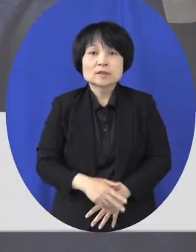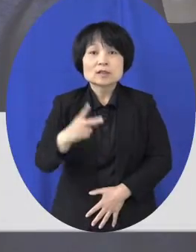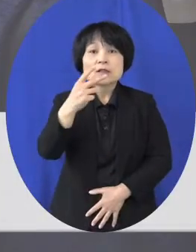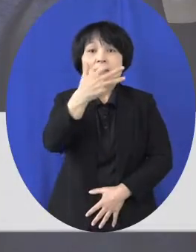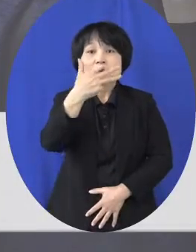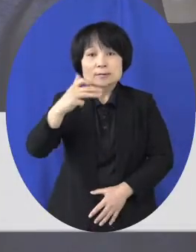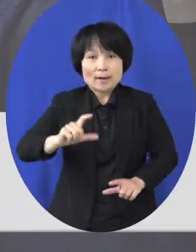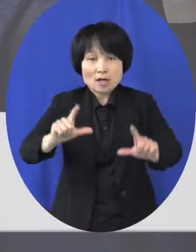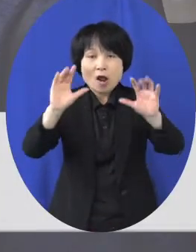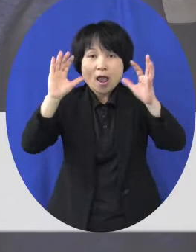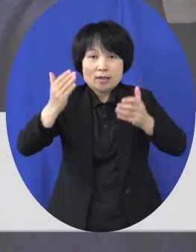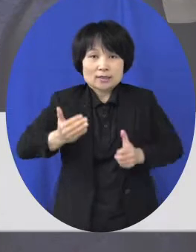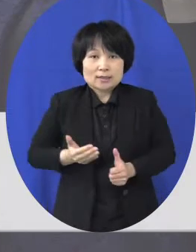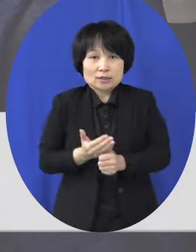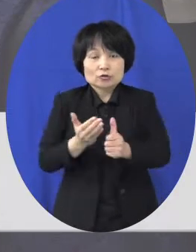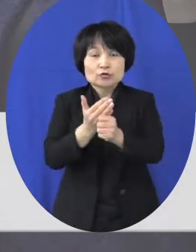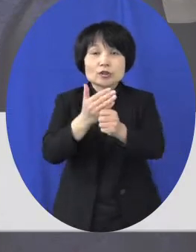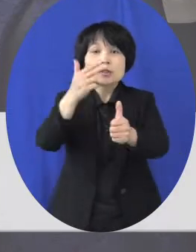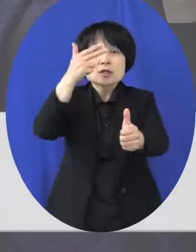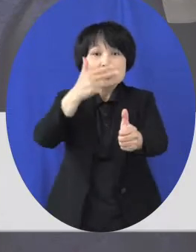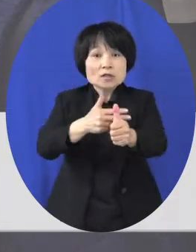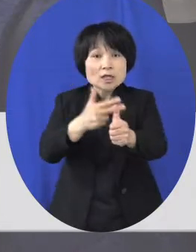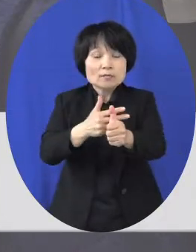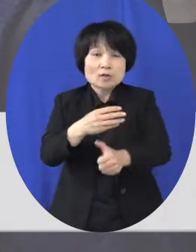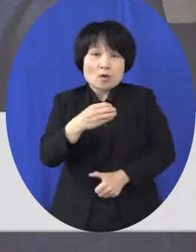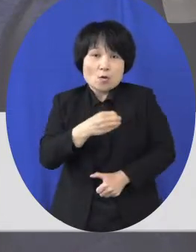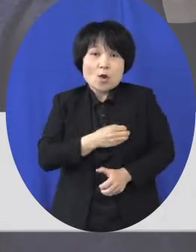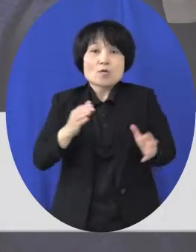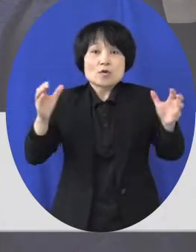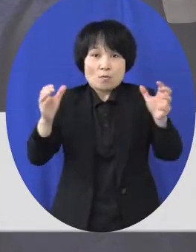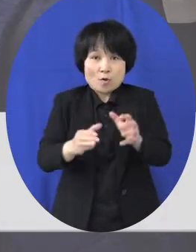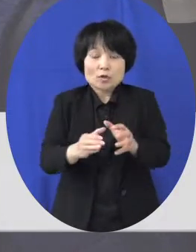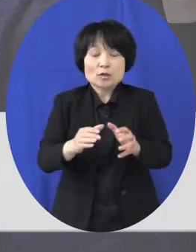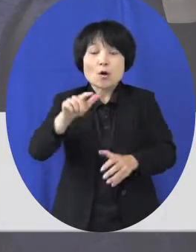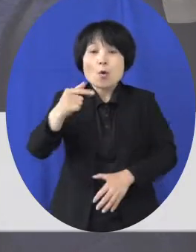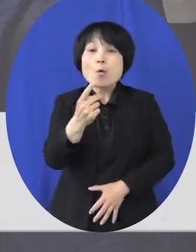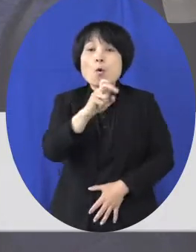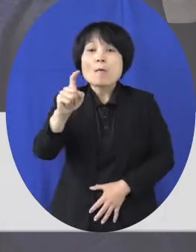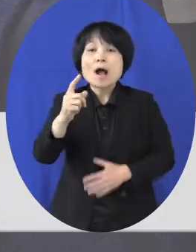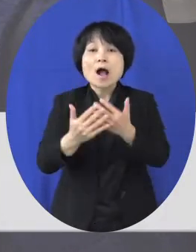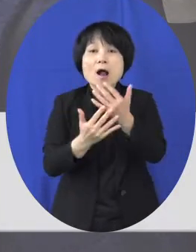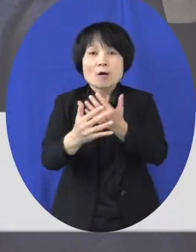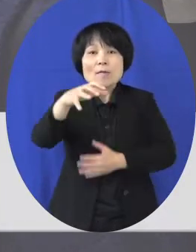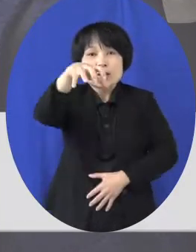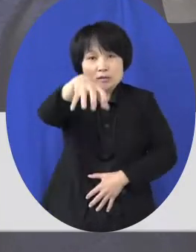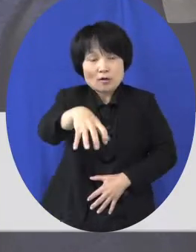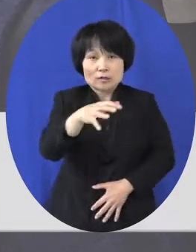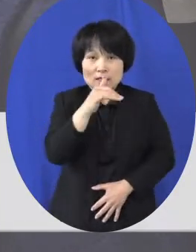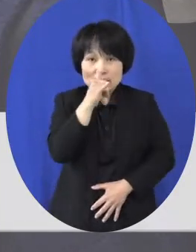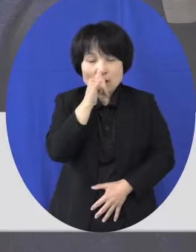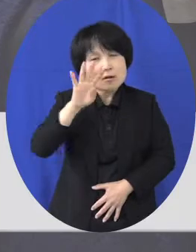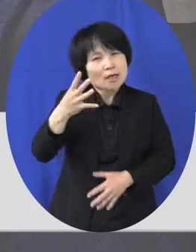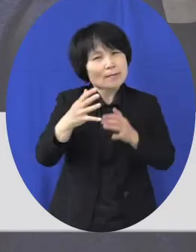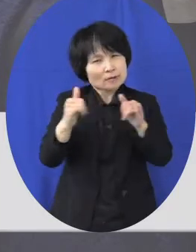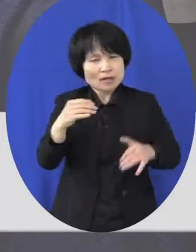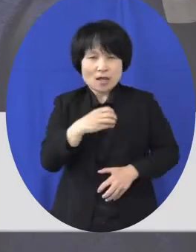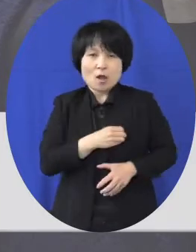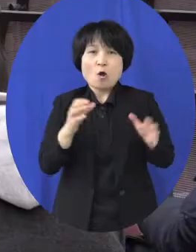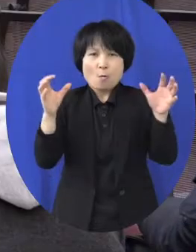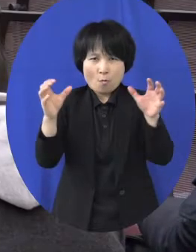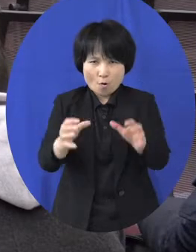2018년 보육인 한마음대회가 지난 5일 고마 컨벤션홀에서 보육교직원 400여 명이 참석한 가운데 개최됐습니다.